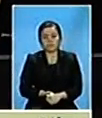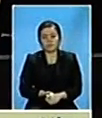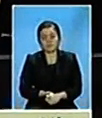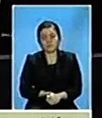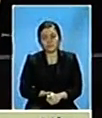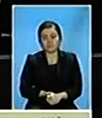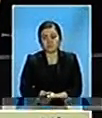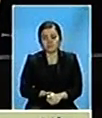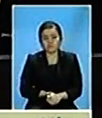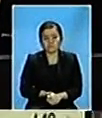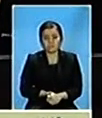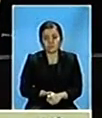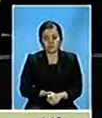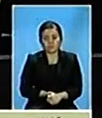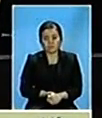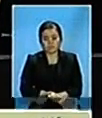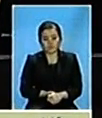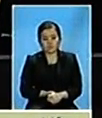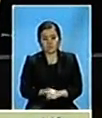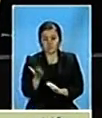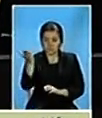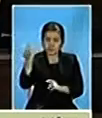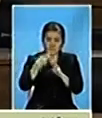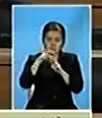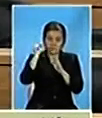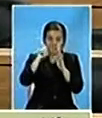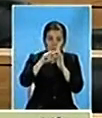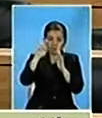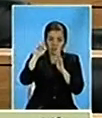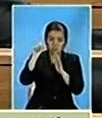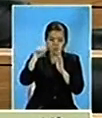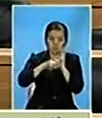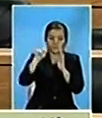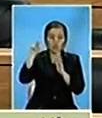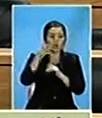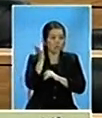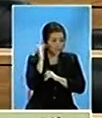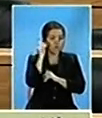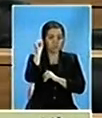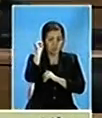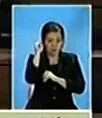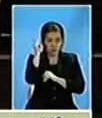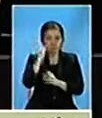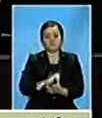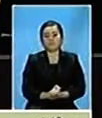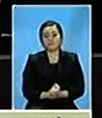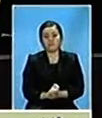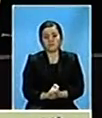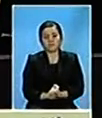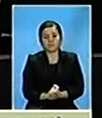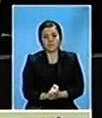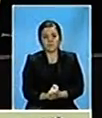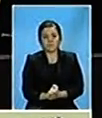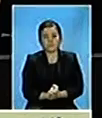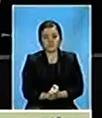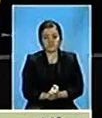ครับท่านโทรศัพท์โอเคนะฮะ ครับครับครับเข้าใจครับ ครับขอบคุณมากครับใน